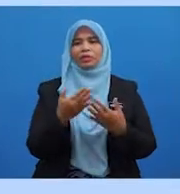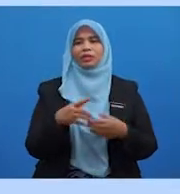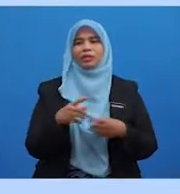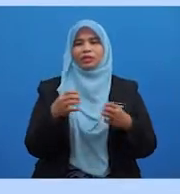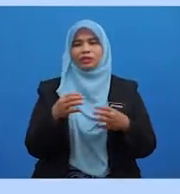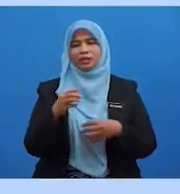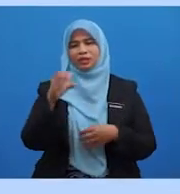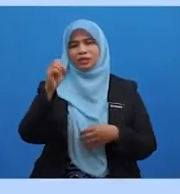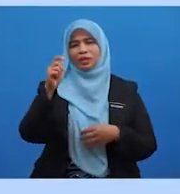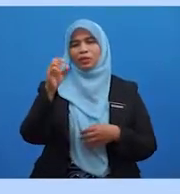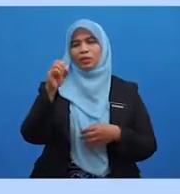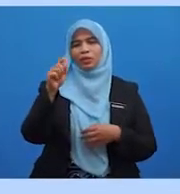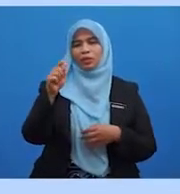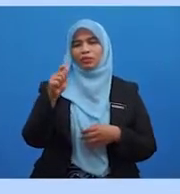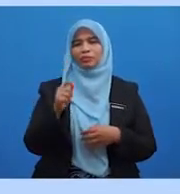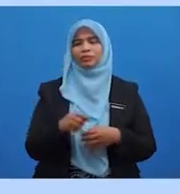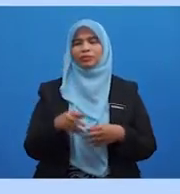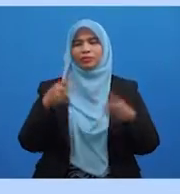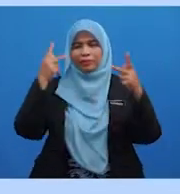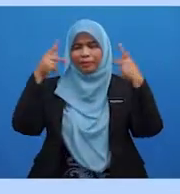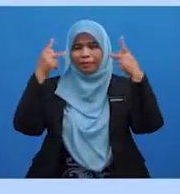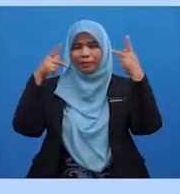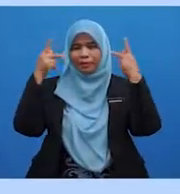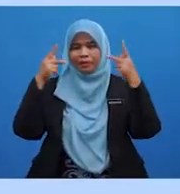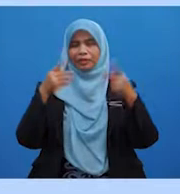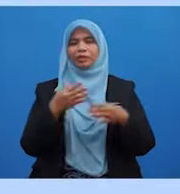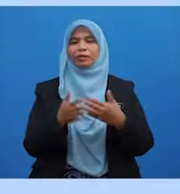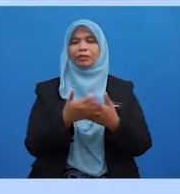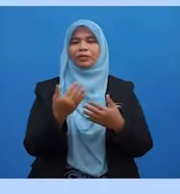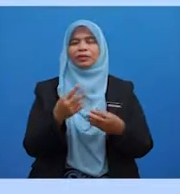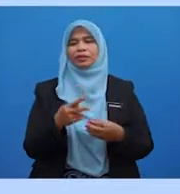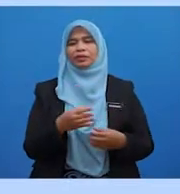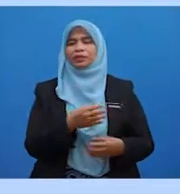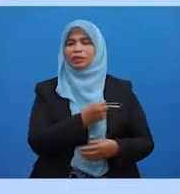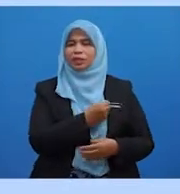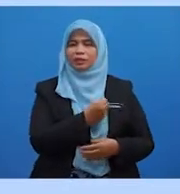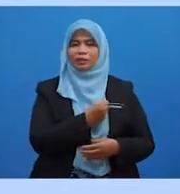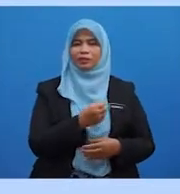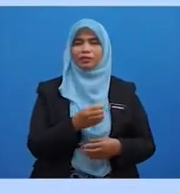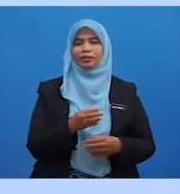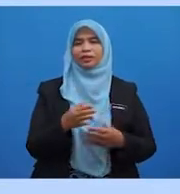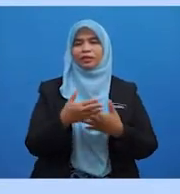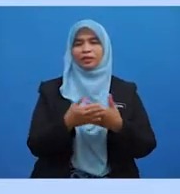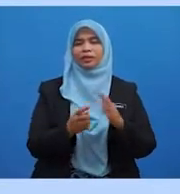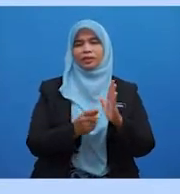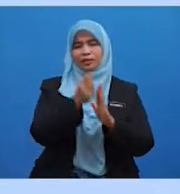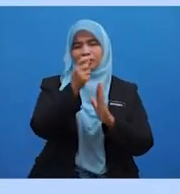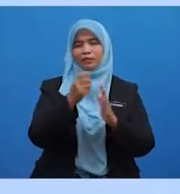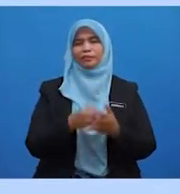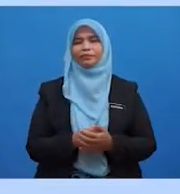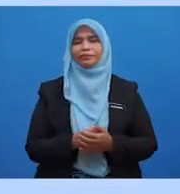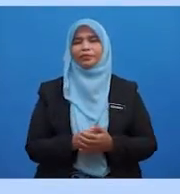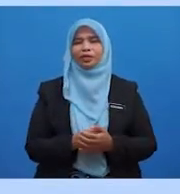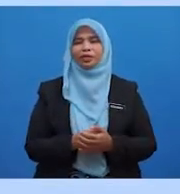pening, terdedah kepada penyakit jantung dan darah tinggi. Yang kedua, stres